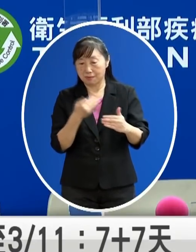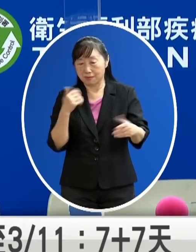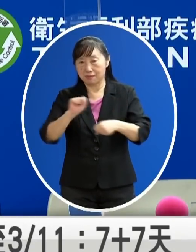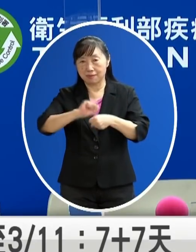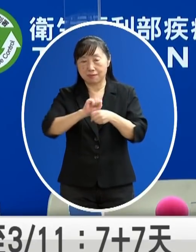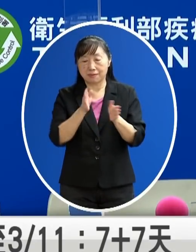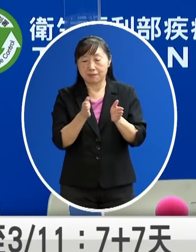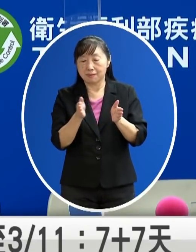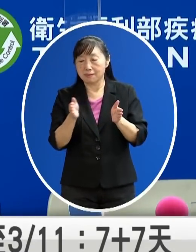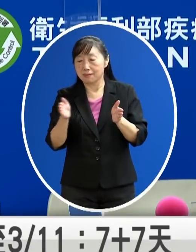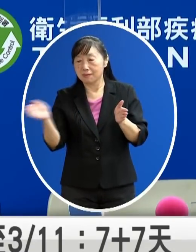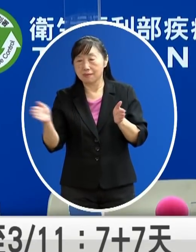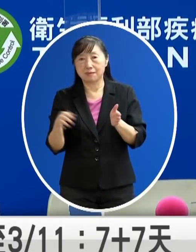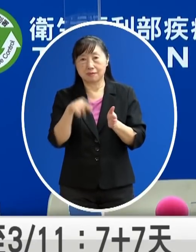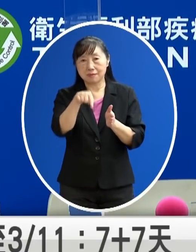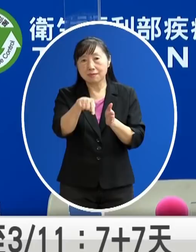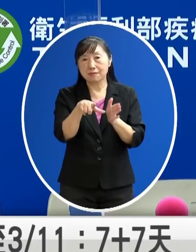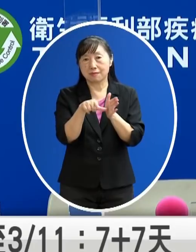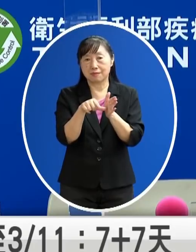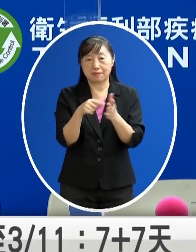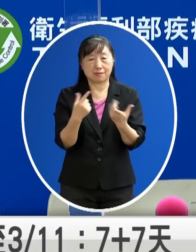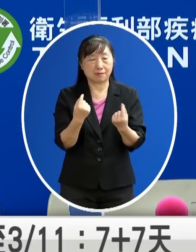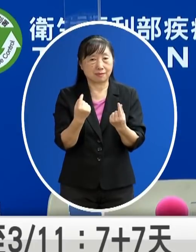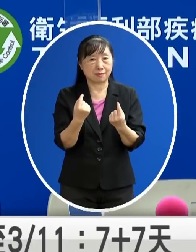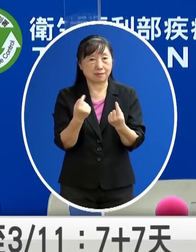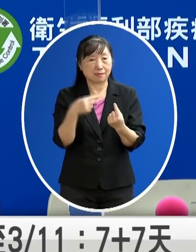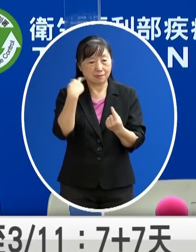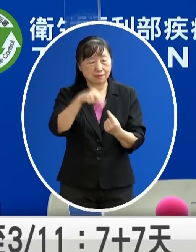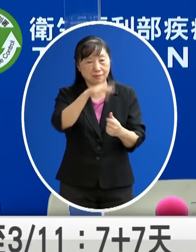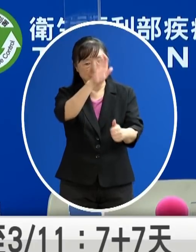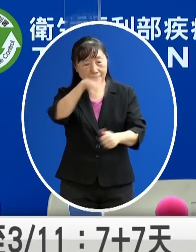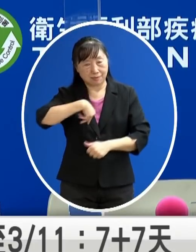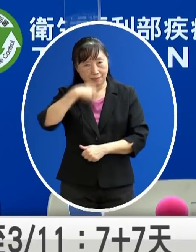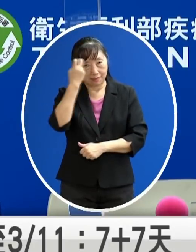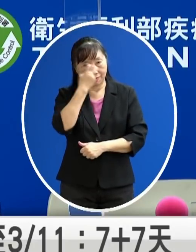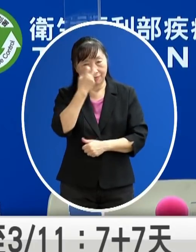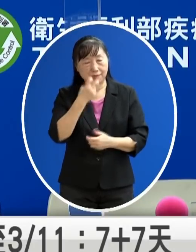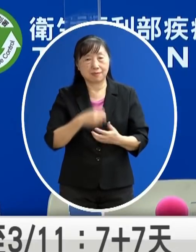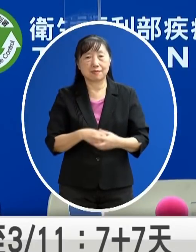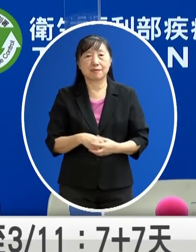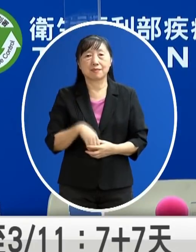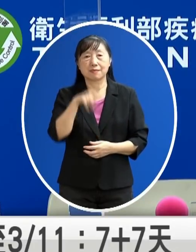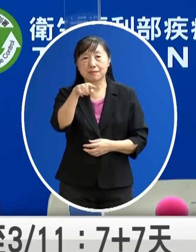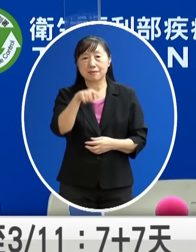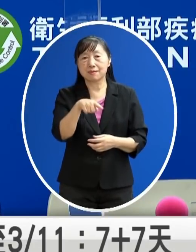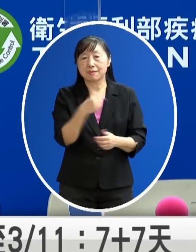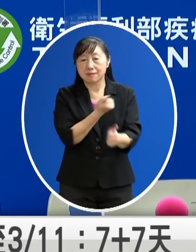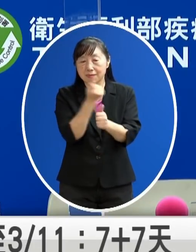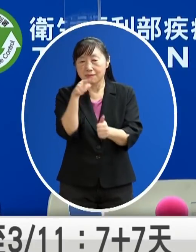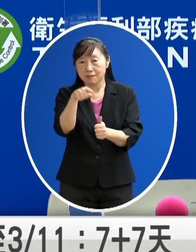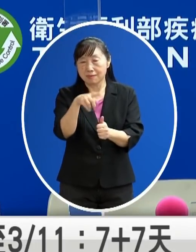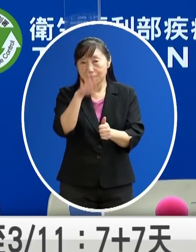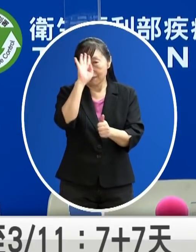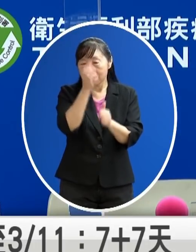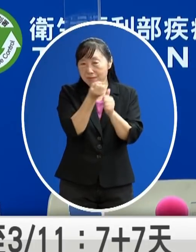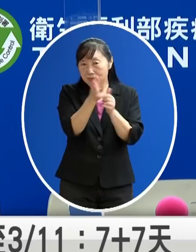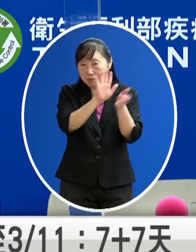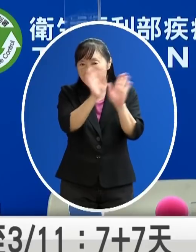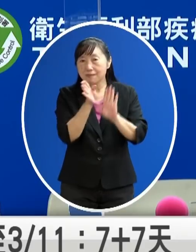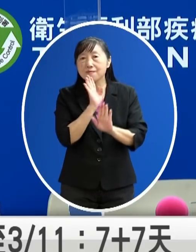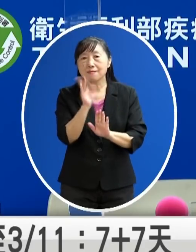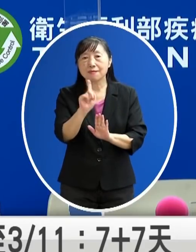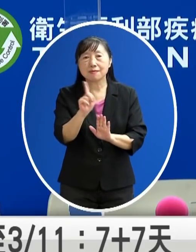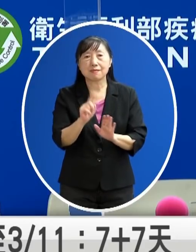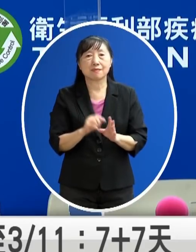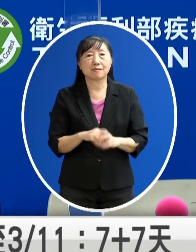加长，那然后这段时间也做相关的采检监视整体染疫的情况，然后再